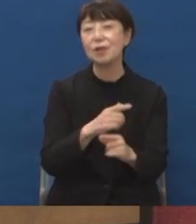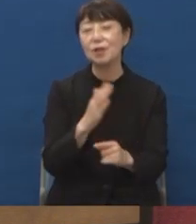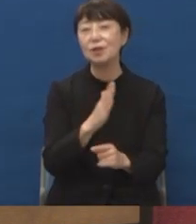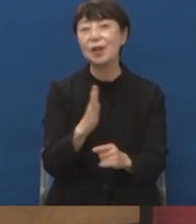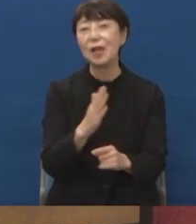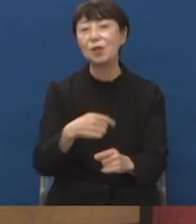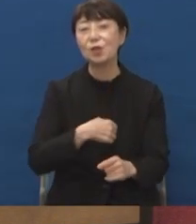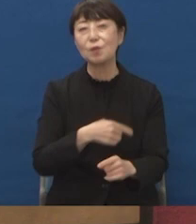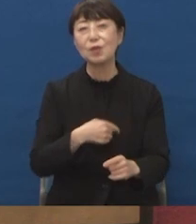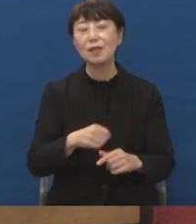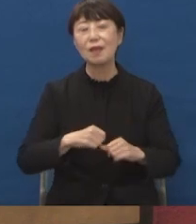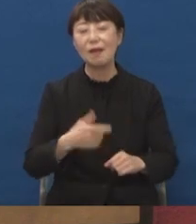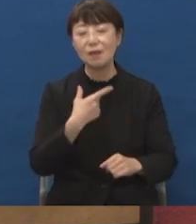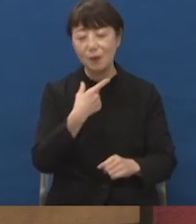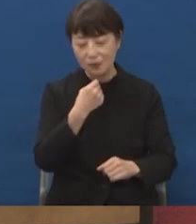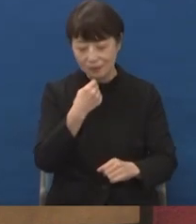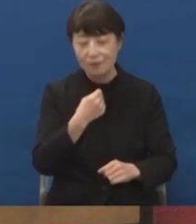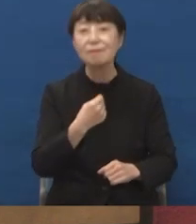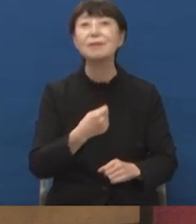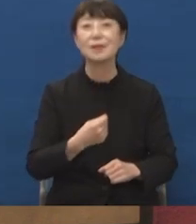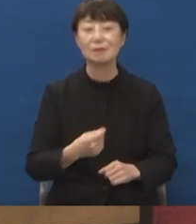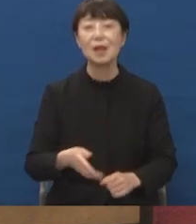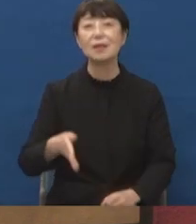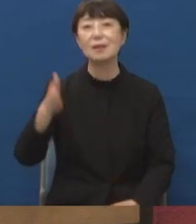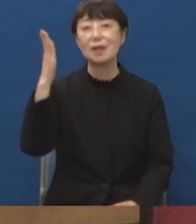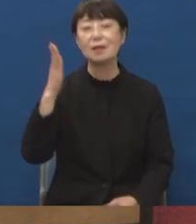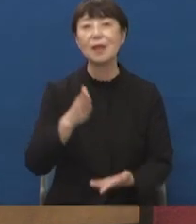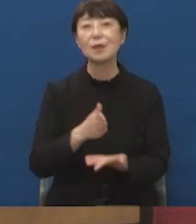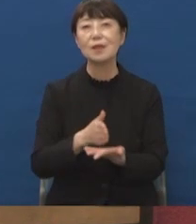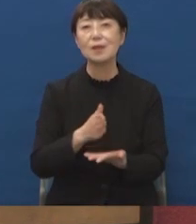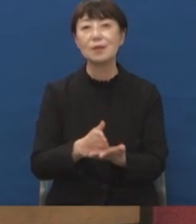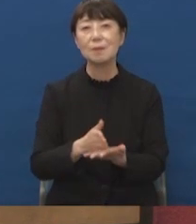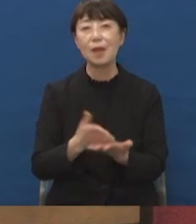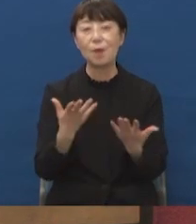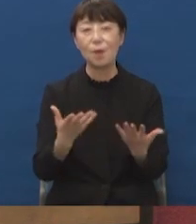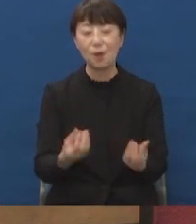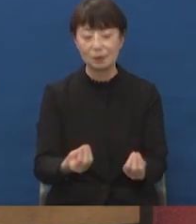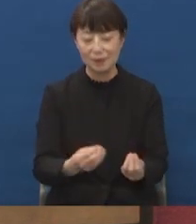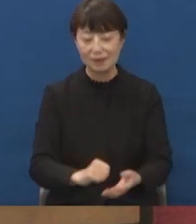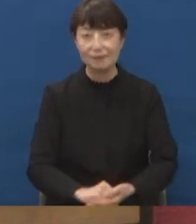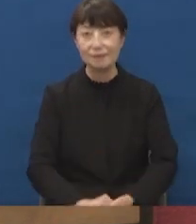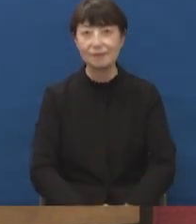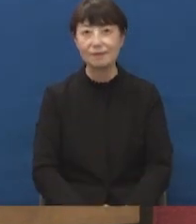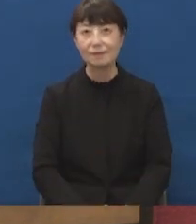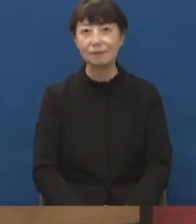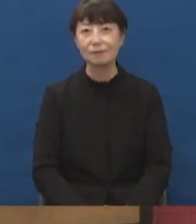ていただくことをお願いし、賛成討論といたします。ご清聴ありがとうございました。